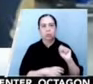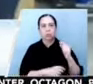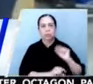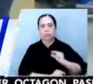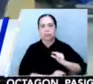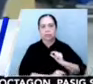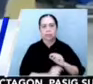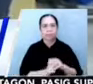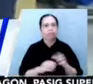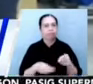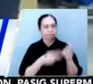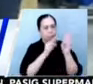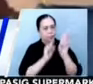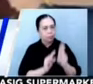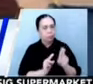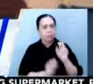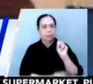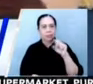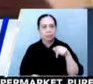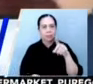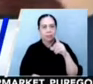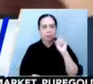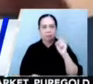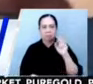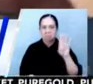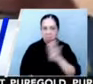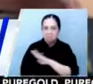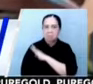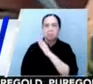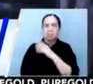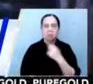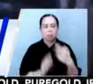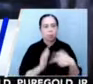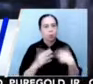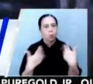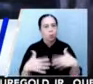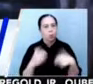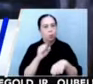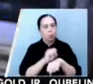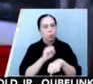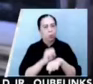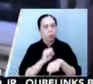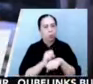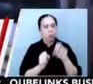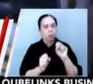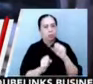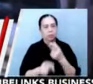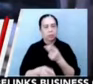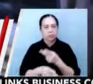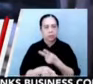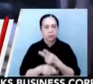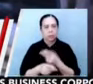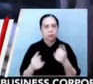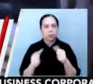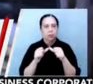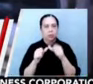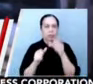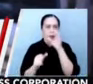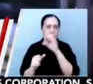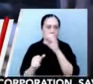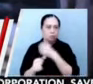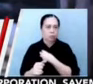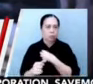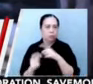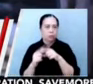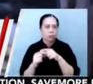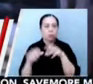parangal din siya ng SPD para sa kanyang matapang na pagganap sa kanyang tungkulin. Sa ngayon ay nagpapatuloy ang hot pursuit operation ng pulisya para mahuli